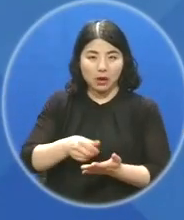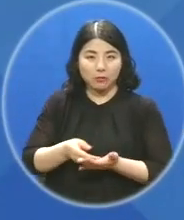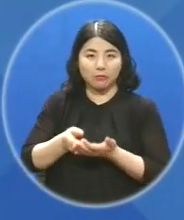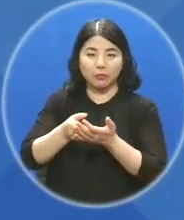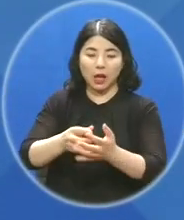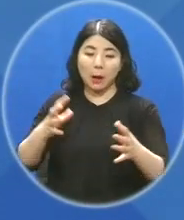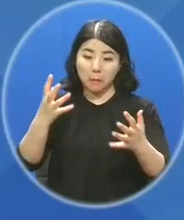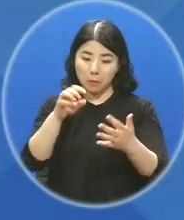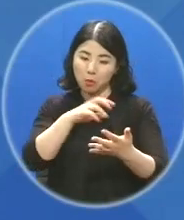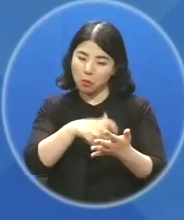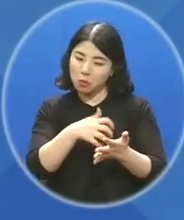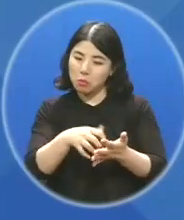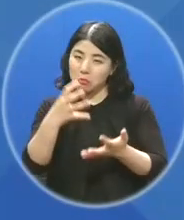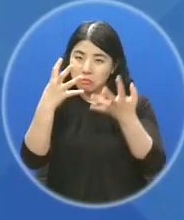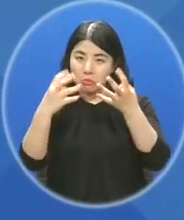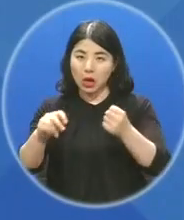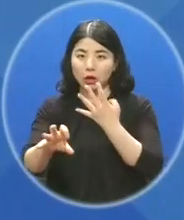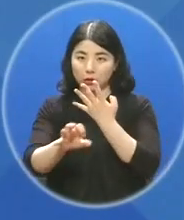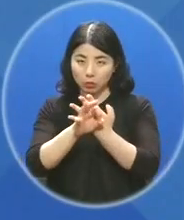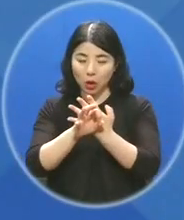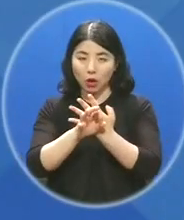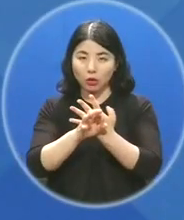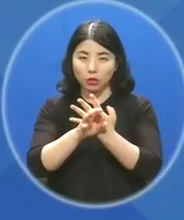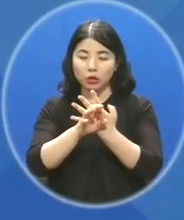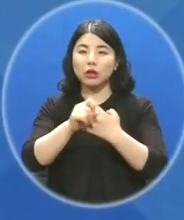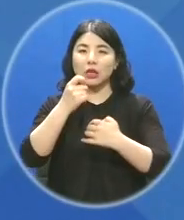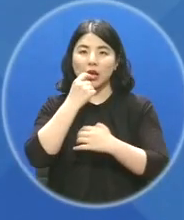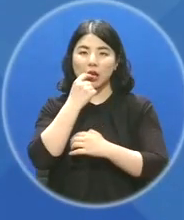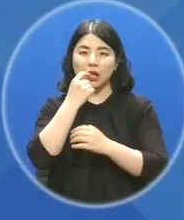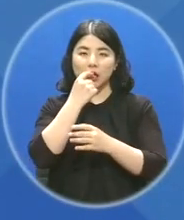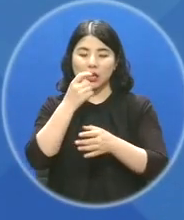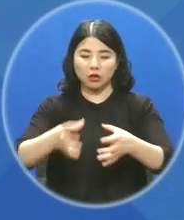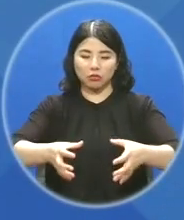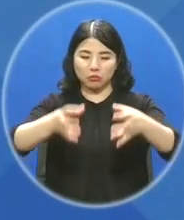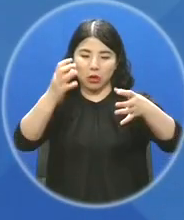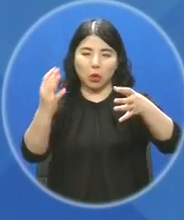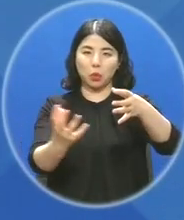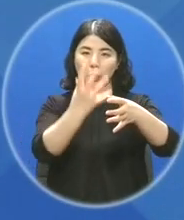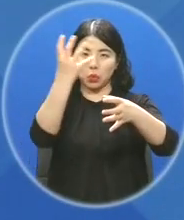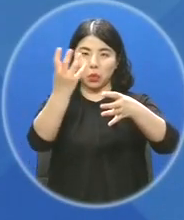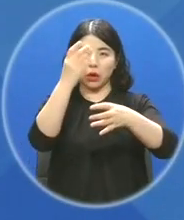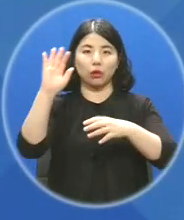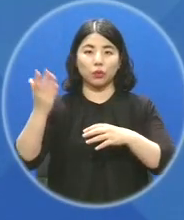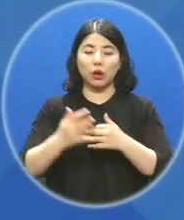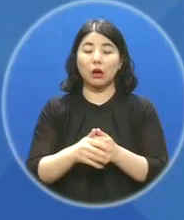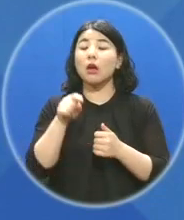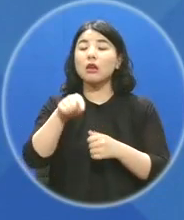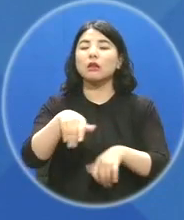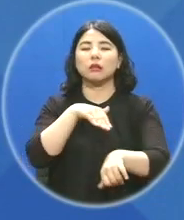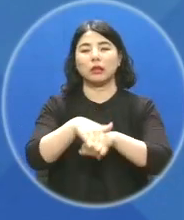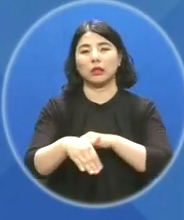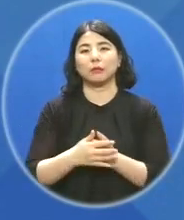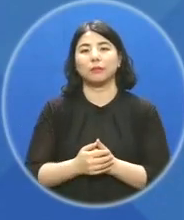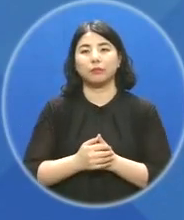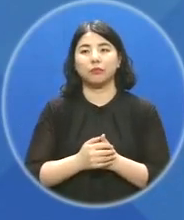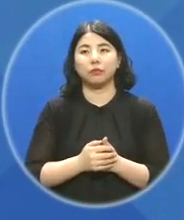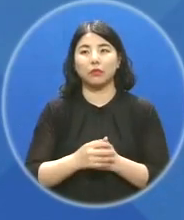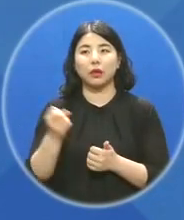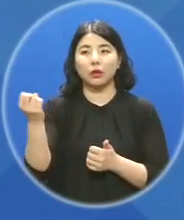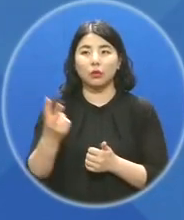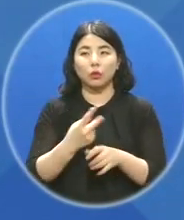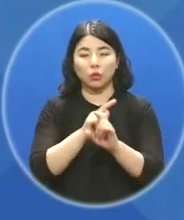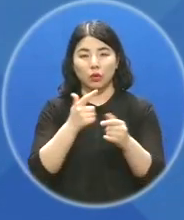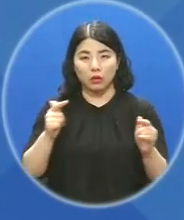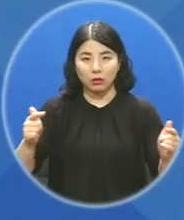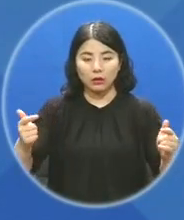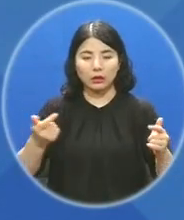다수가 되면 불뚝에 흰 연기가 나타나는 이게 이제 아주 오래된 교황 선출 방식입니다. 그러니까 또 이